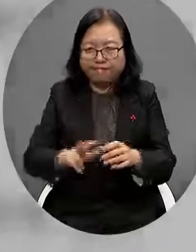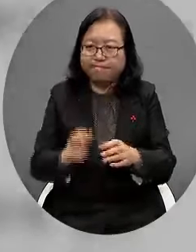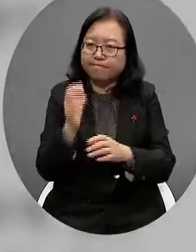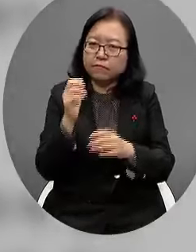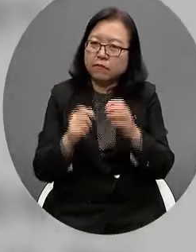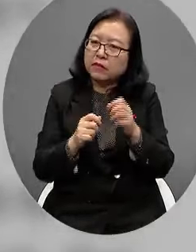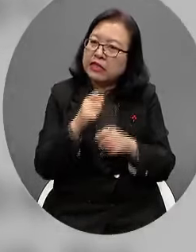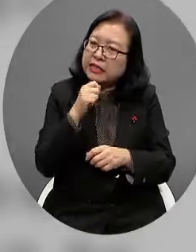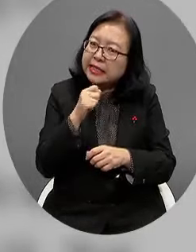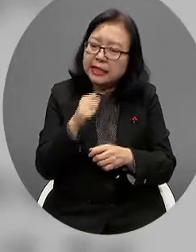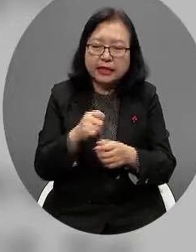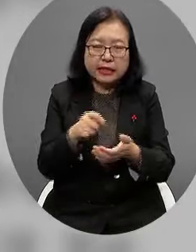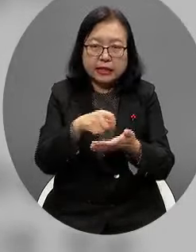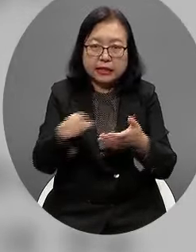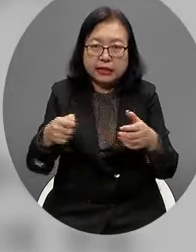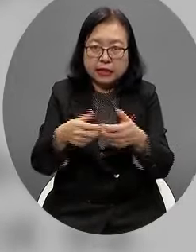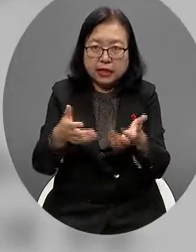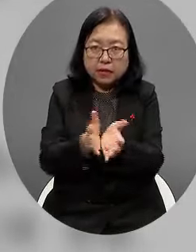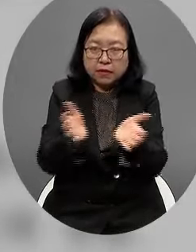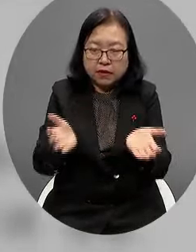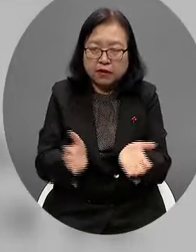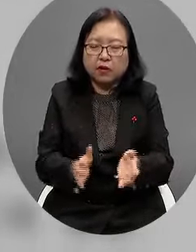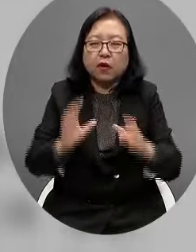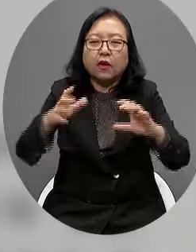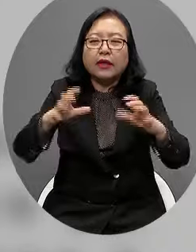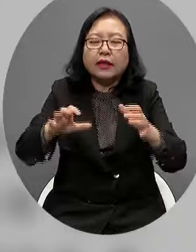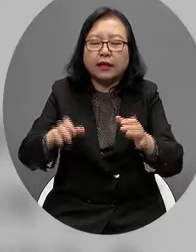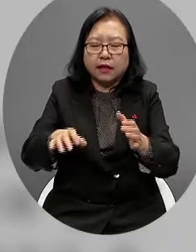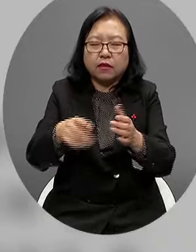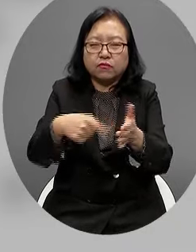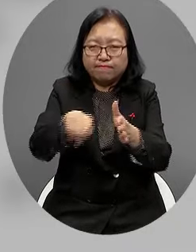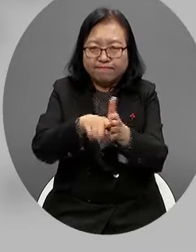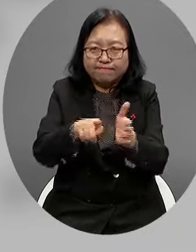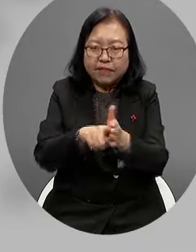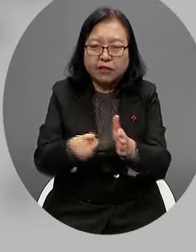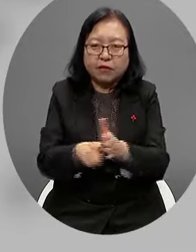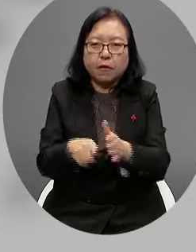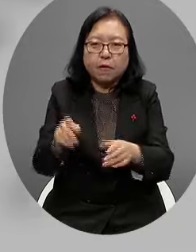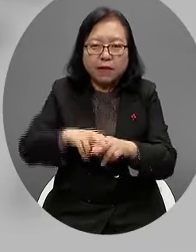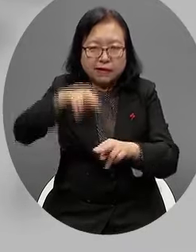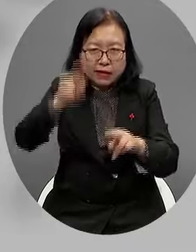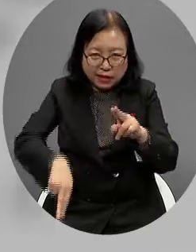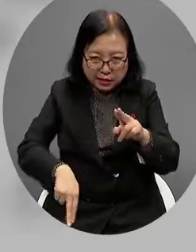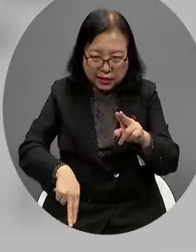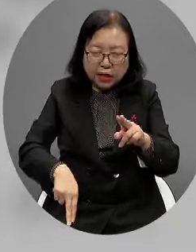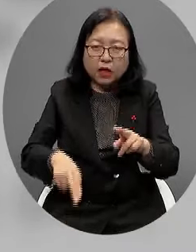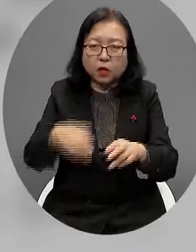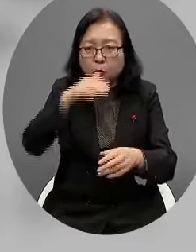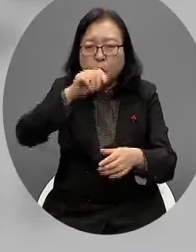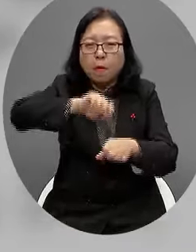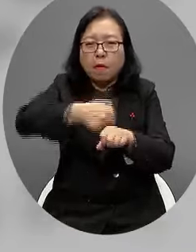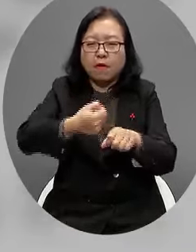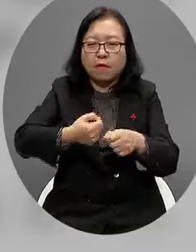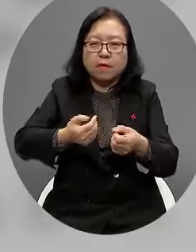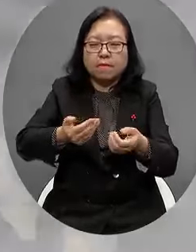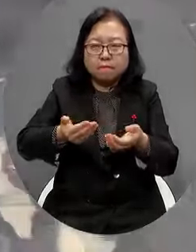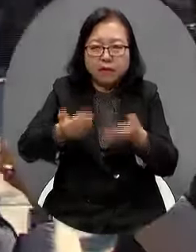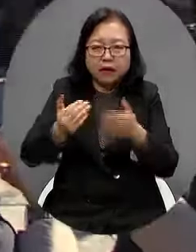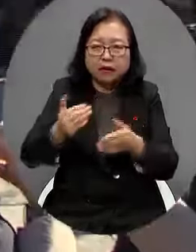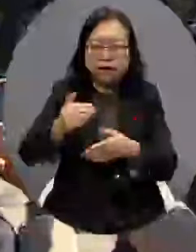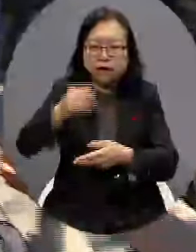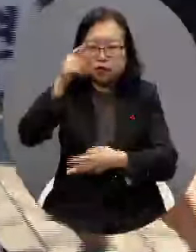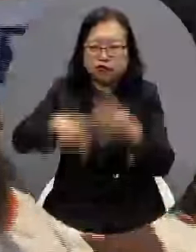국정을 마비시키고 즉각 하야한 뒤 내란죄 처벌을 받으라고 윤 대통령을 직격했다